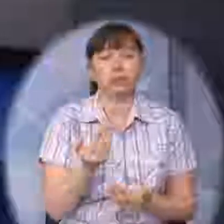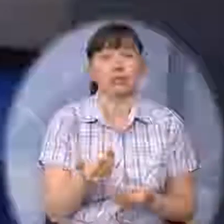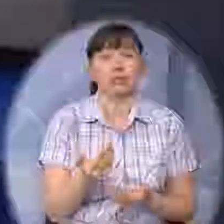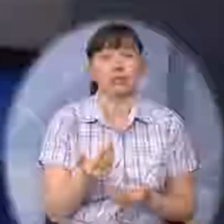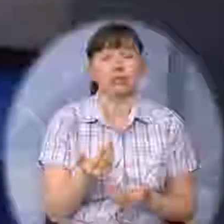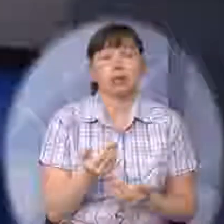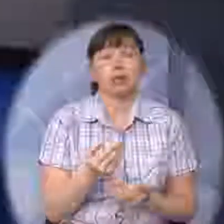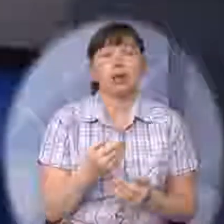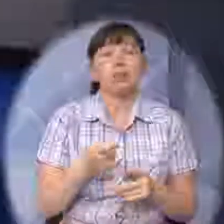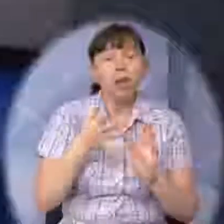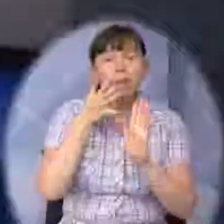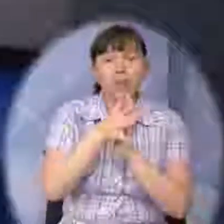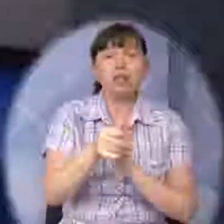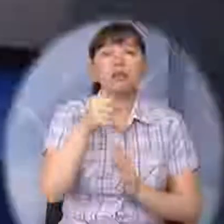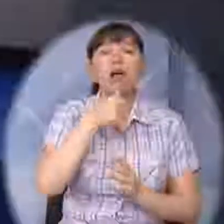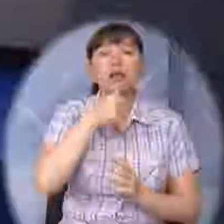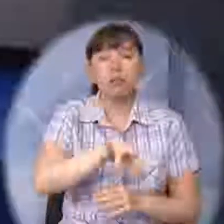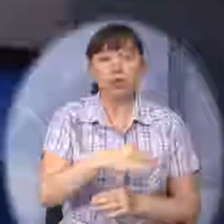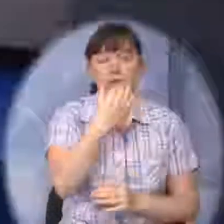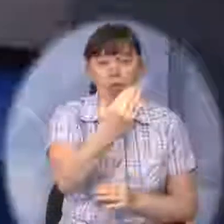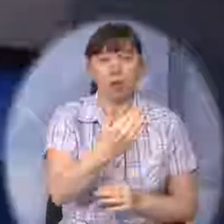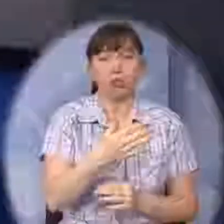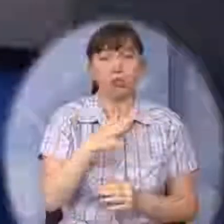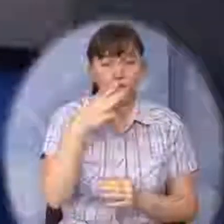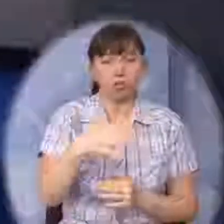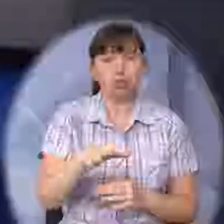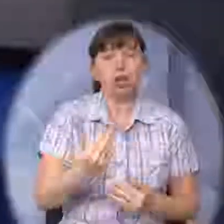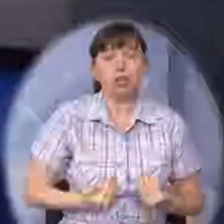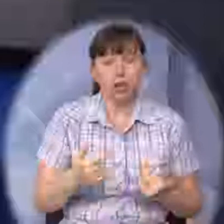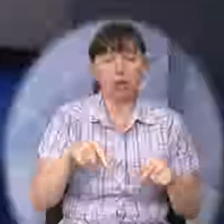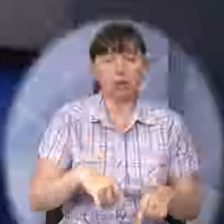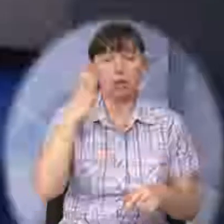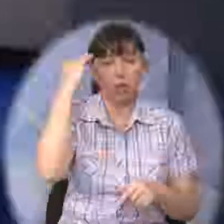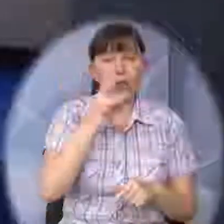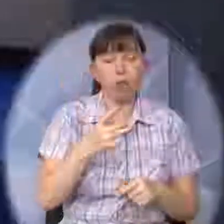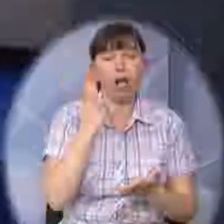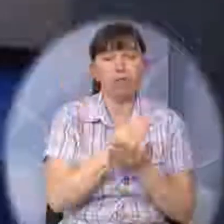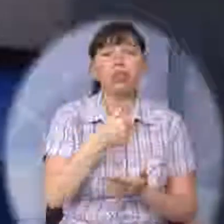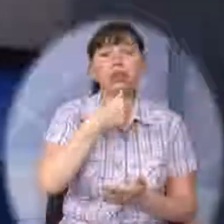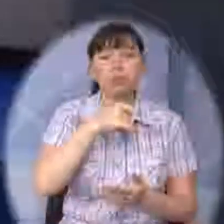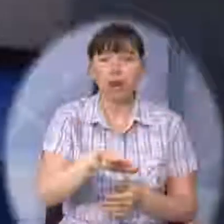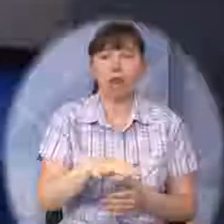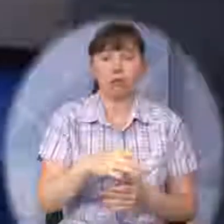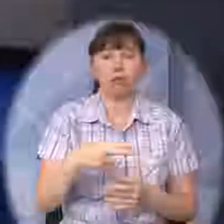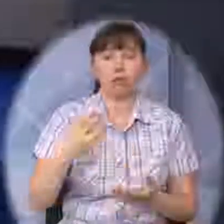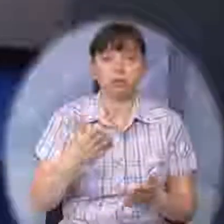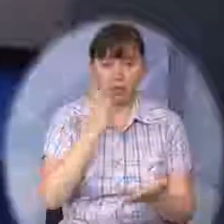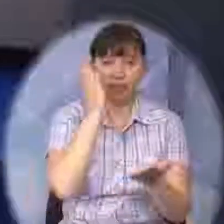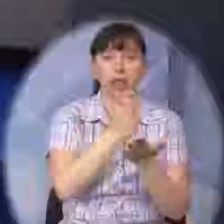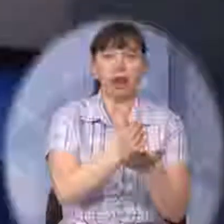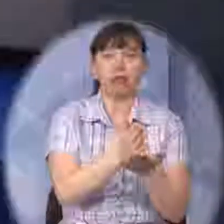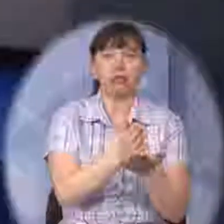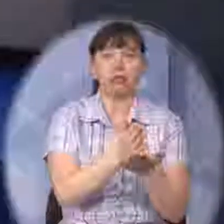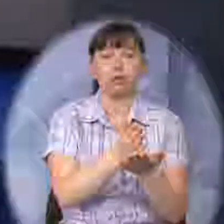prin prisma experienței pe care o dețineți? Sunteți de foarte mulți ani în Republica Moldova, aveți o experiență directă